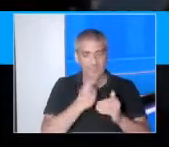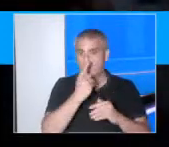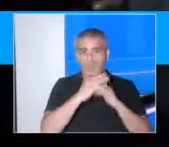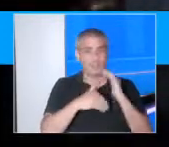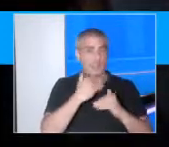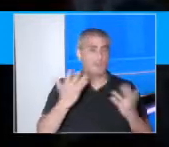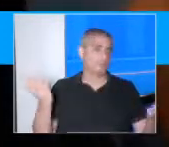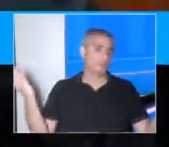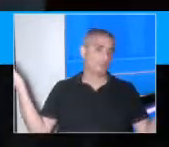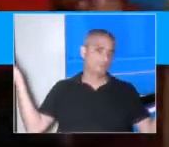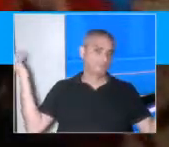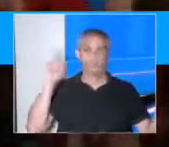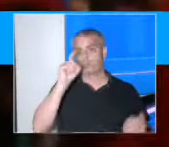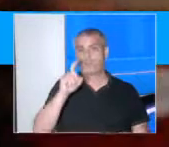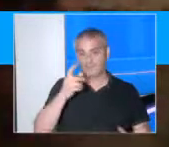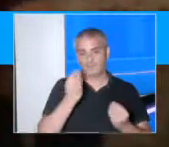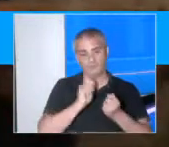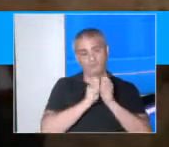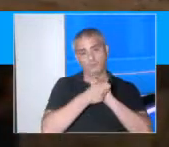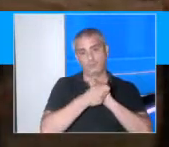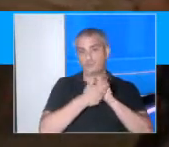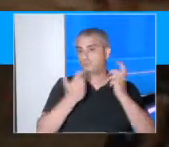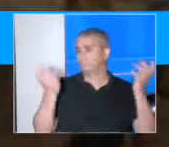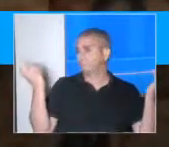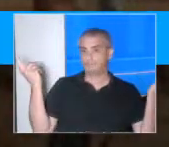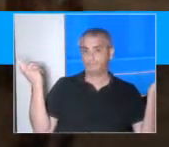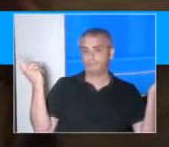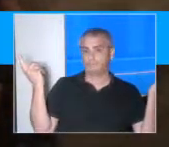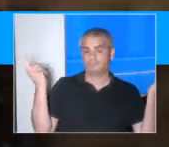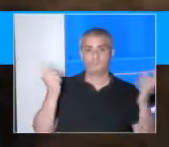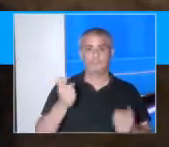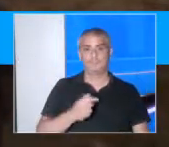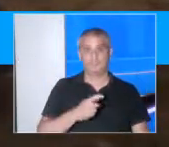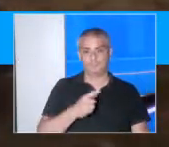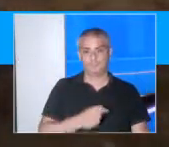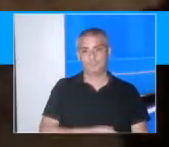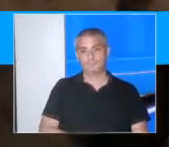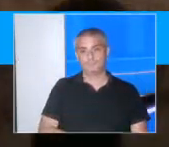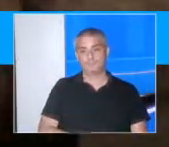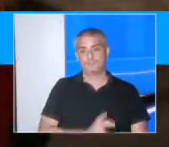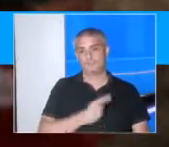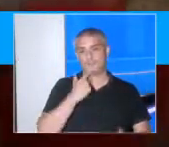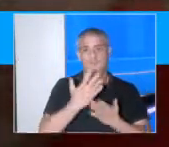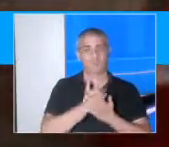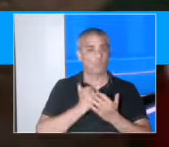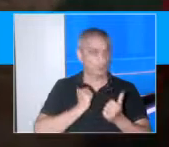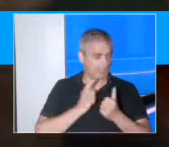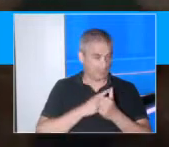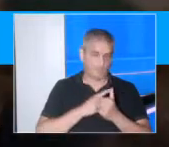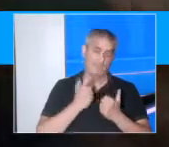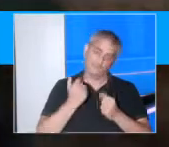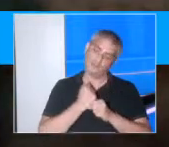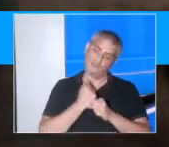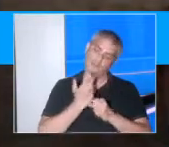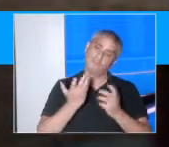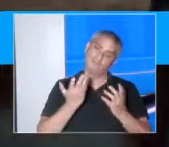תהליך ותהליך, אז יכול מאוד להיות שדברים השתנו, קרי פנסיות, קרי מזכורות לחיילים, קצת נגרנו